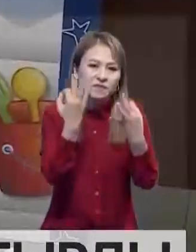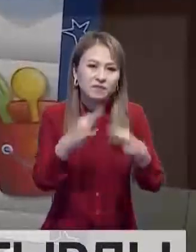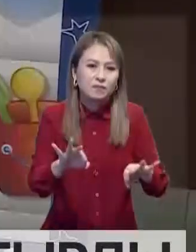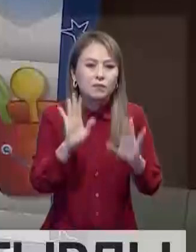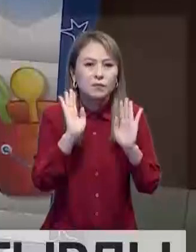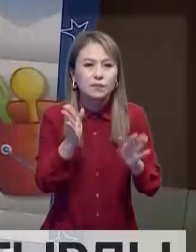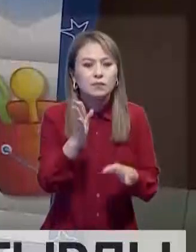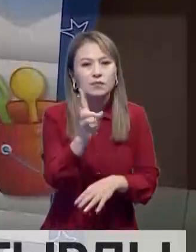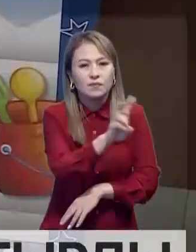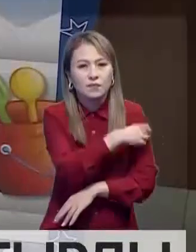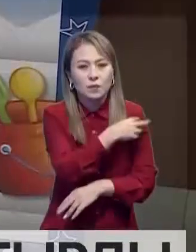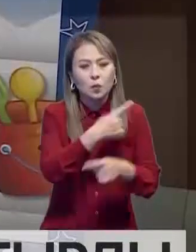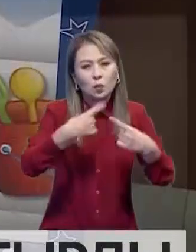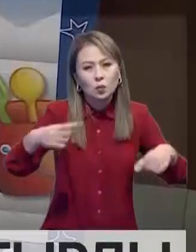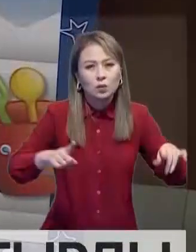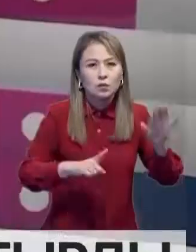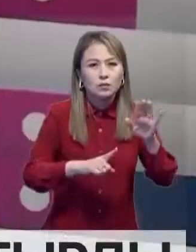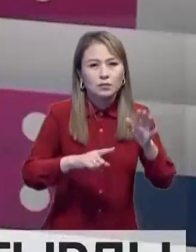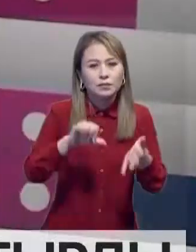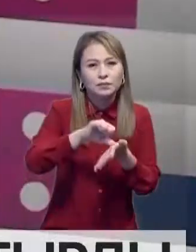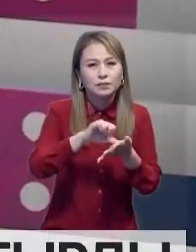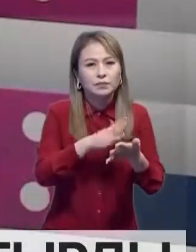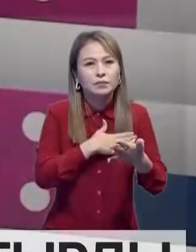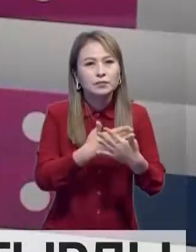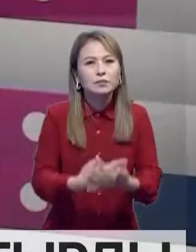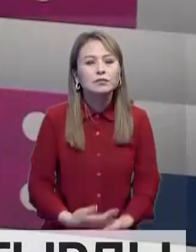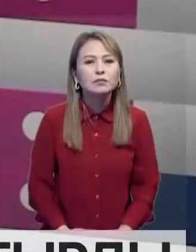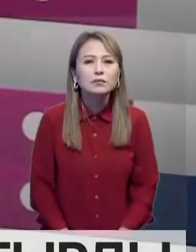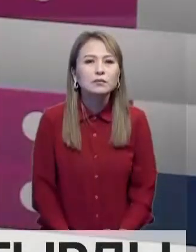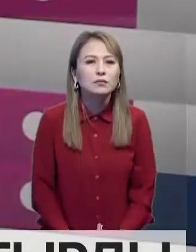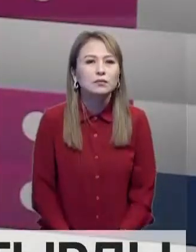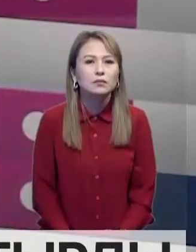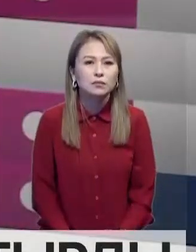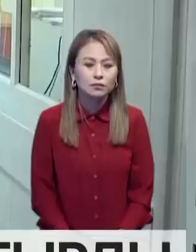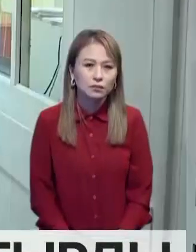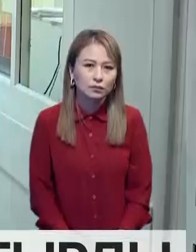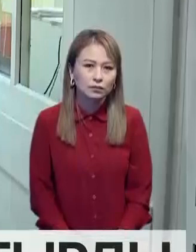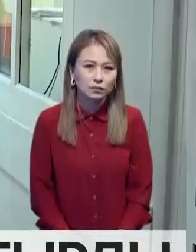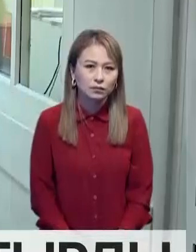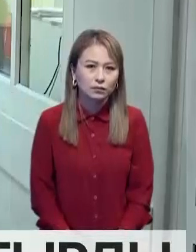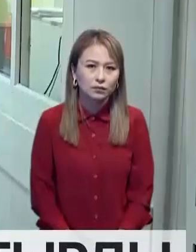жасалады. Дәрігерлердің өзге қадамға пәрмені жоқ. Рухани Асқар, Ербол Дайыров, хабар 24.